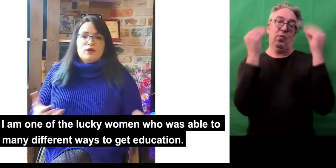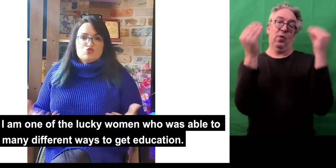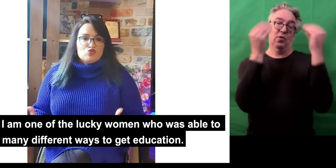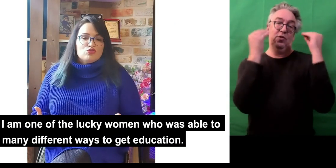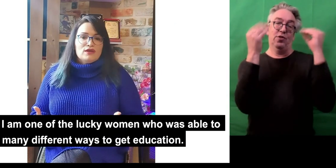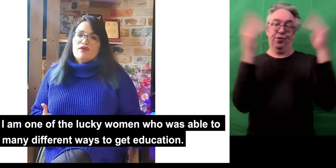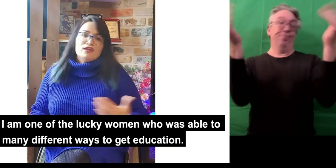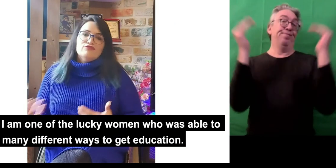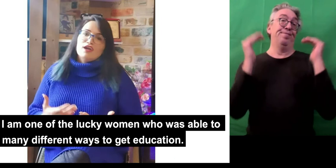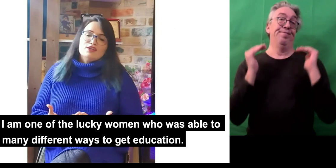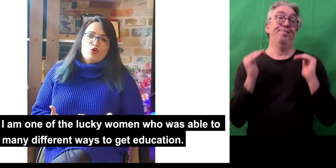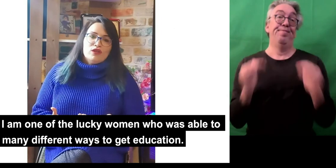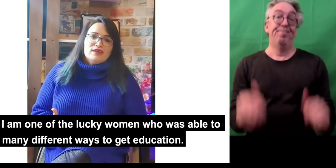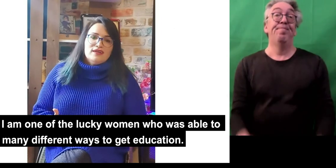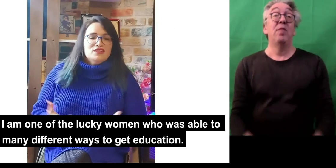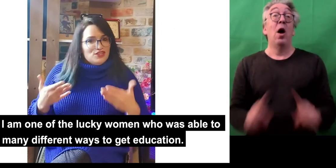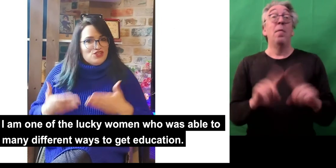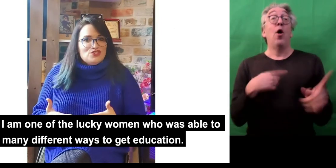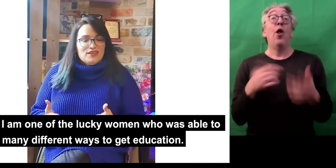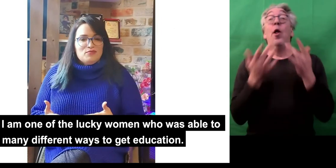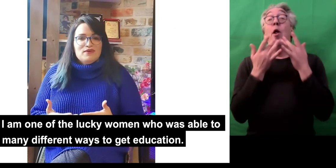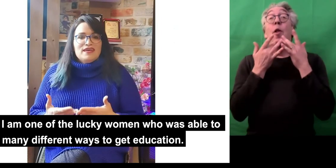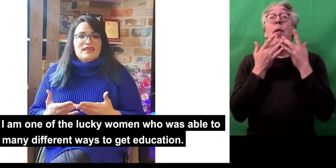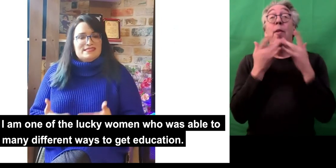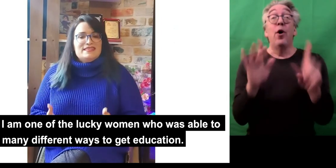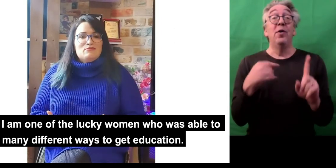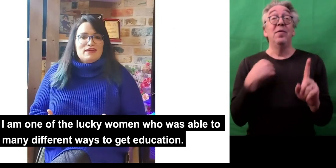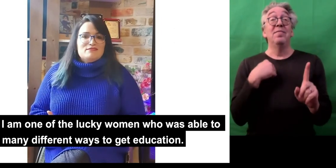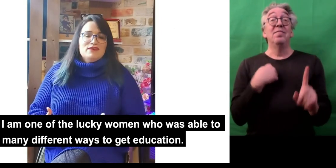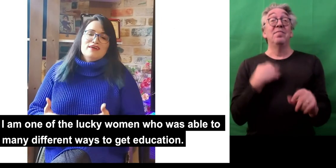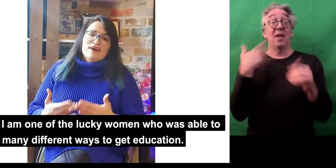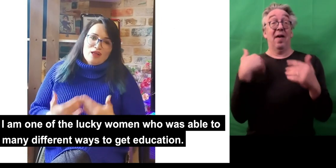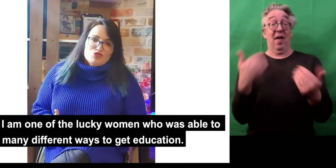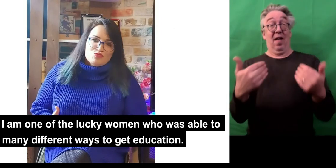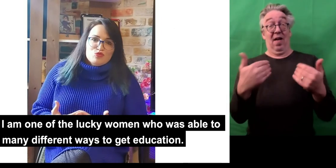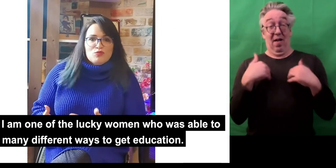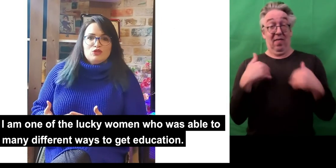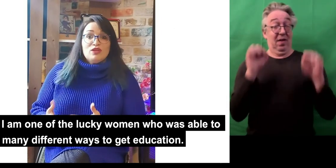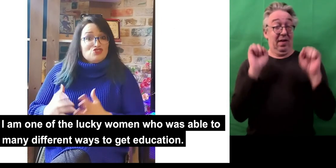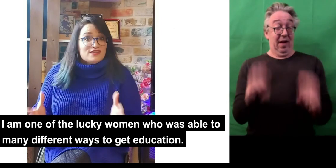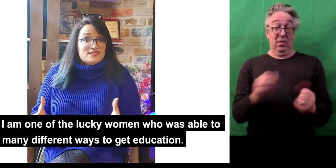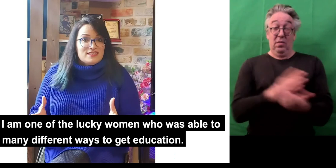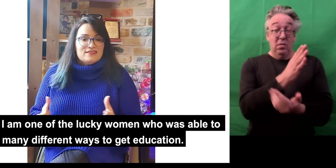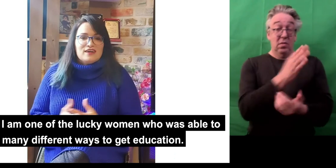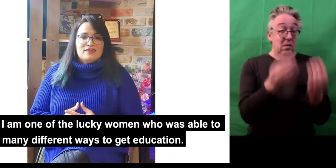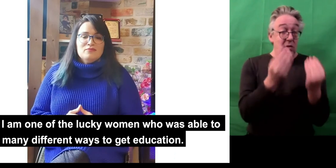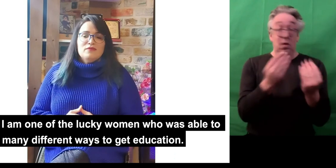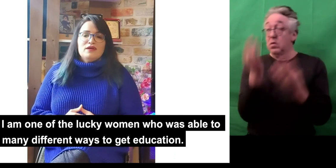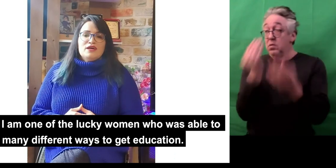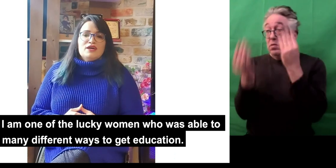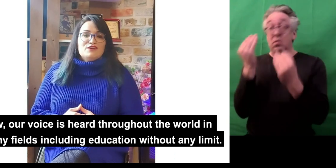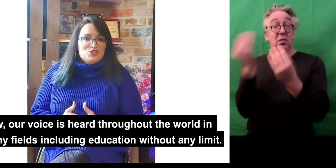Ama ben o sorunlara farklı farklı yollardan içine girip istediğim eğitimi almış bulunmakta olan şanslı